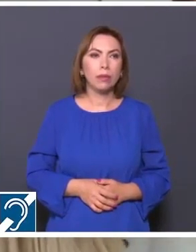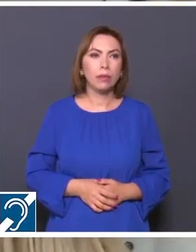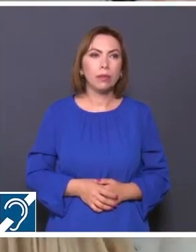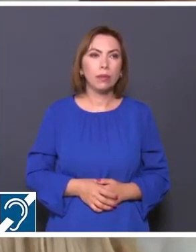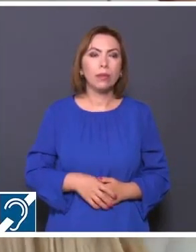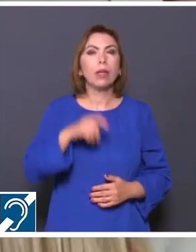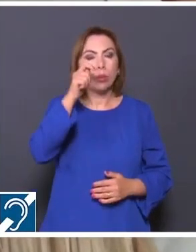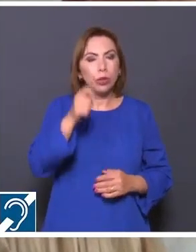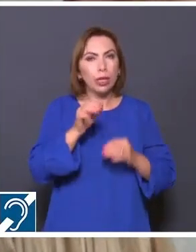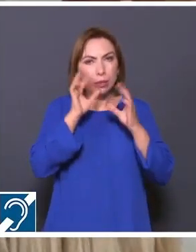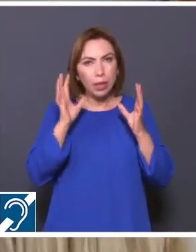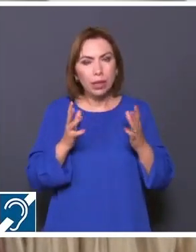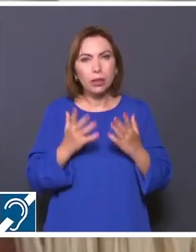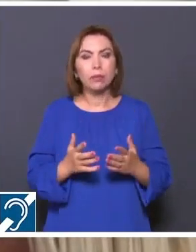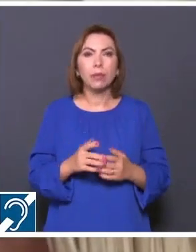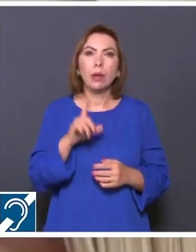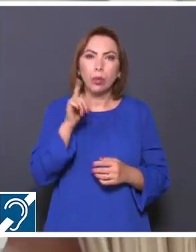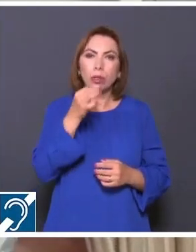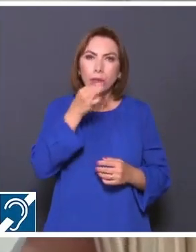bună dimineața